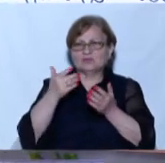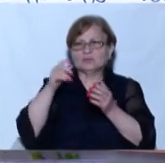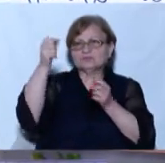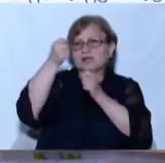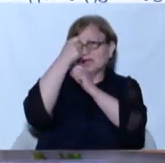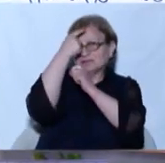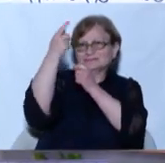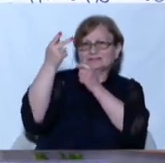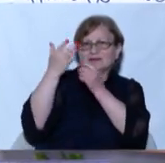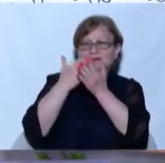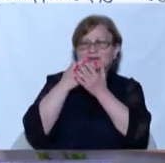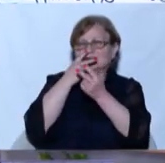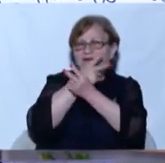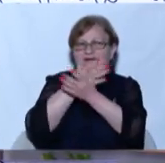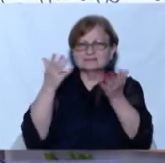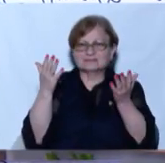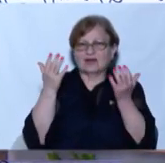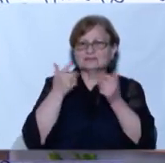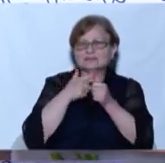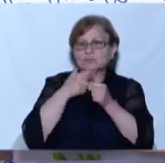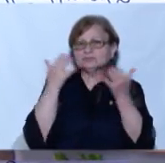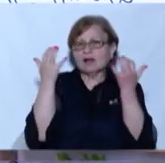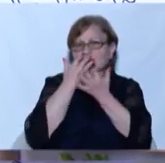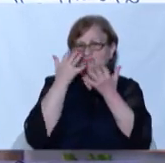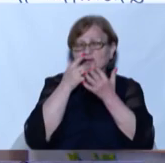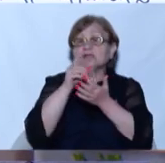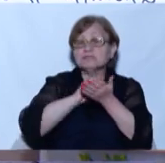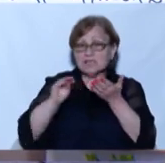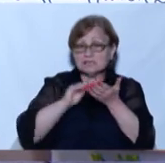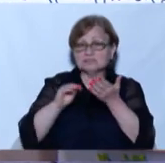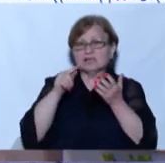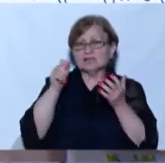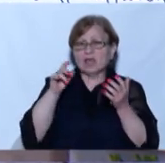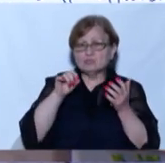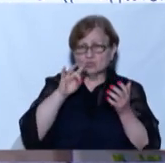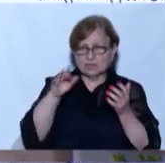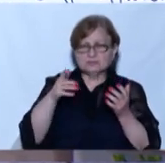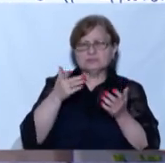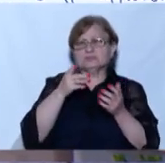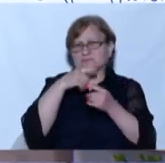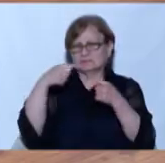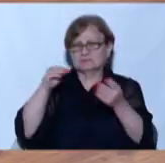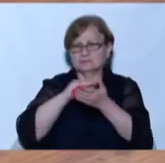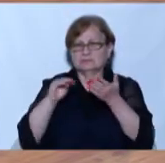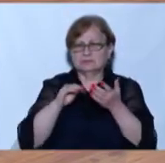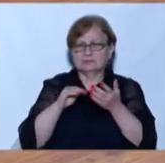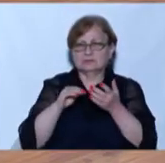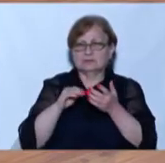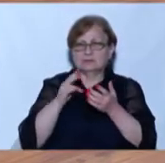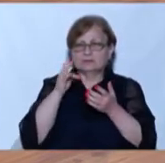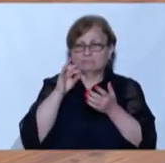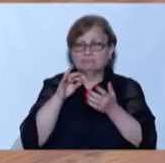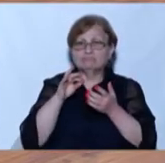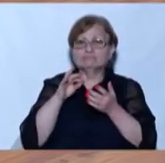იქ არის თეიბურაზი, არჩილი, ვახტანგი წერე, თან წერდნენ ამ ლექსებს, მაგრამ თან ბაძავდნენ რუსთაველს. თან ამ